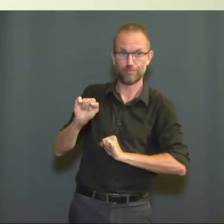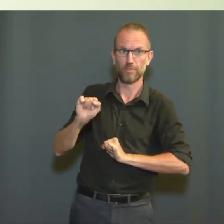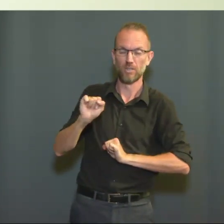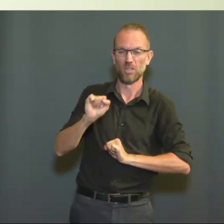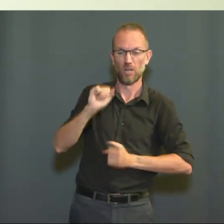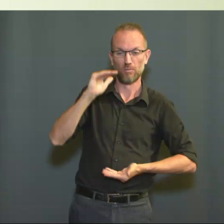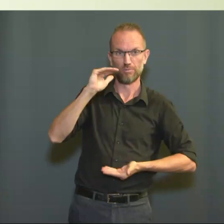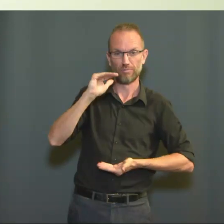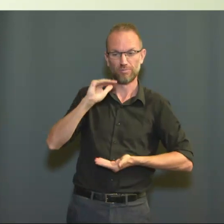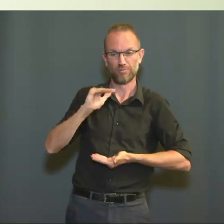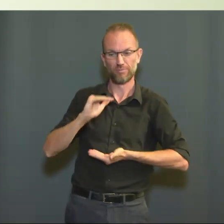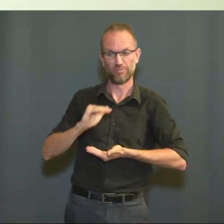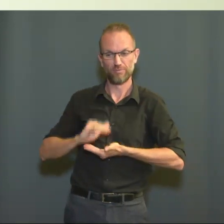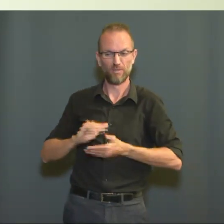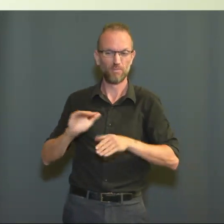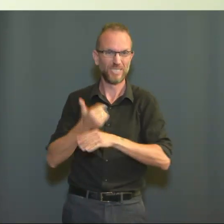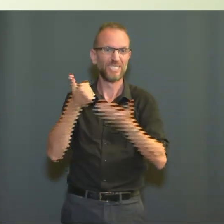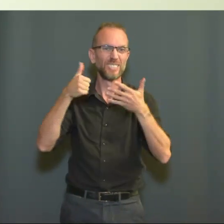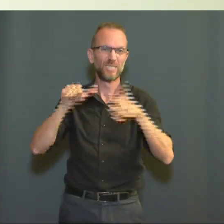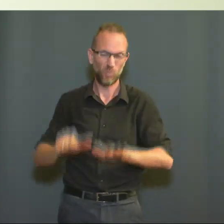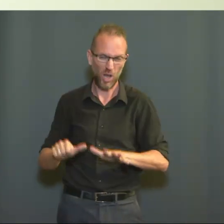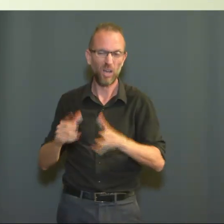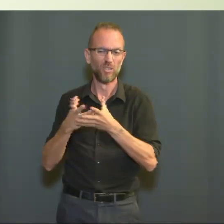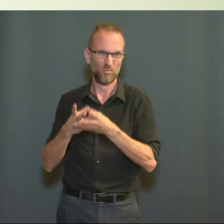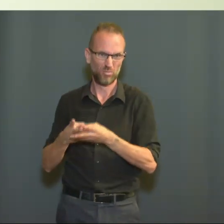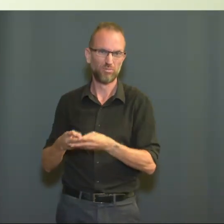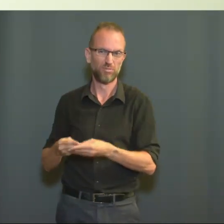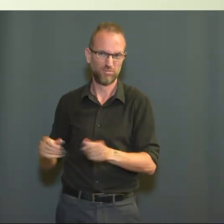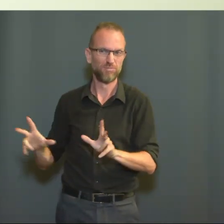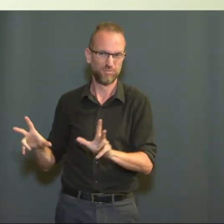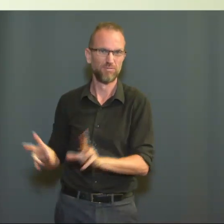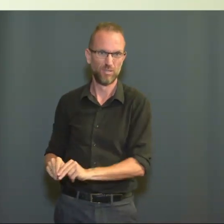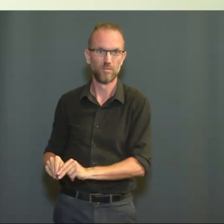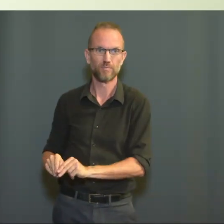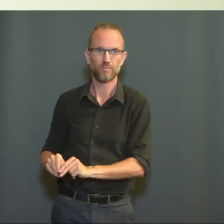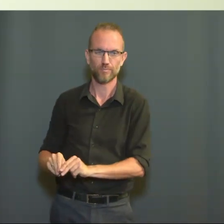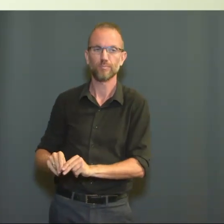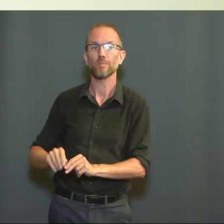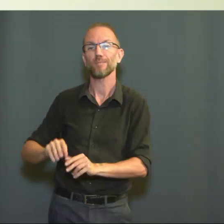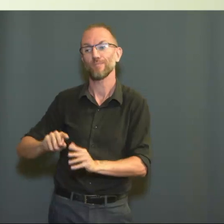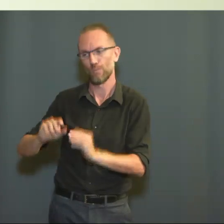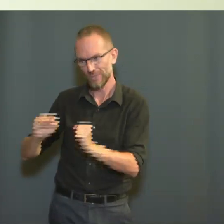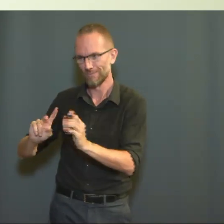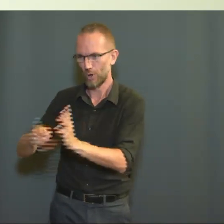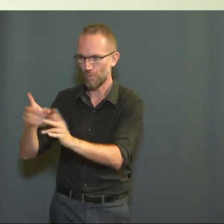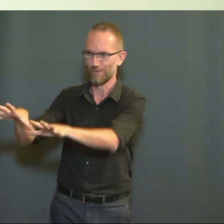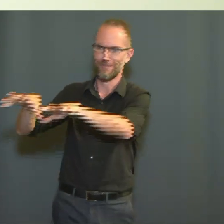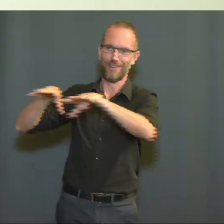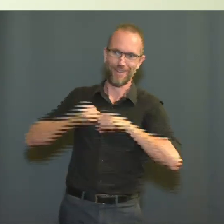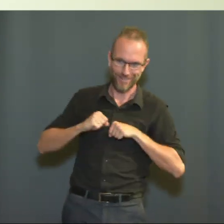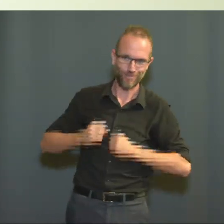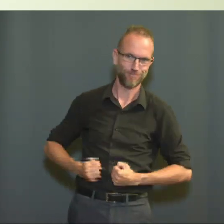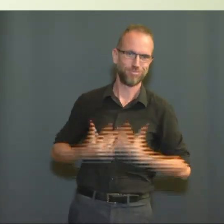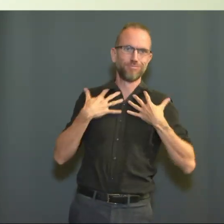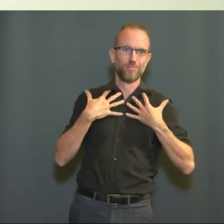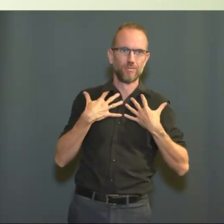exemple, et que l'on peut refaire des formes par la suite. Mais il s'agit là d'infections qui, par définition, sont des infections